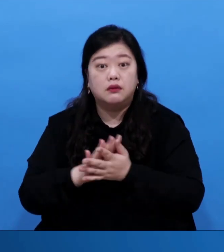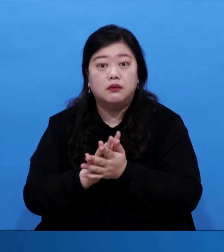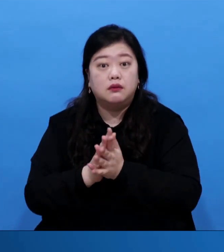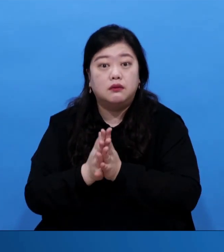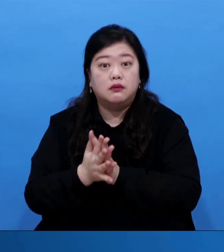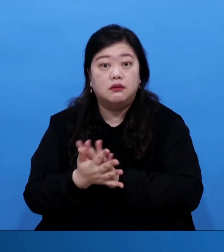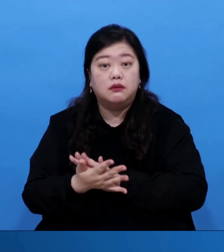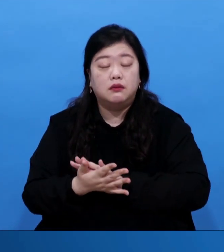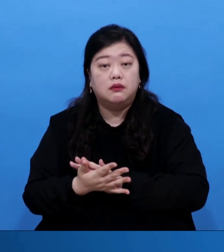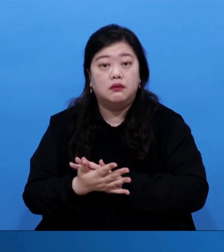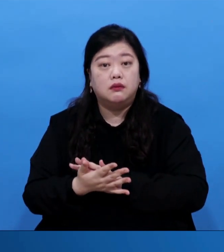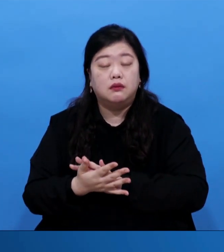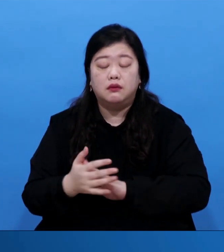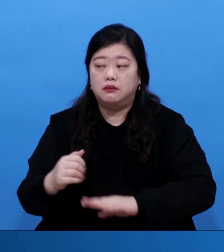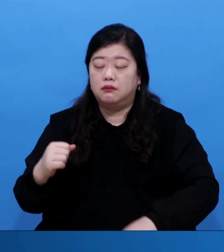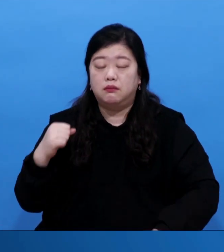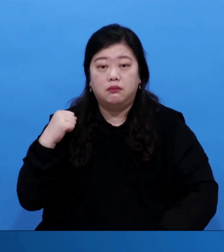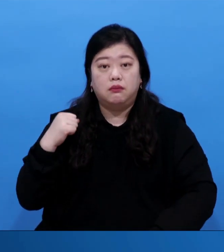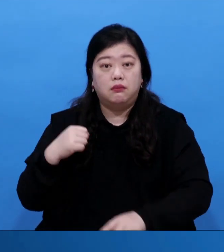중요한